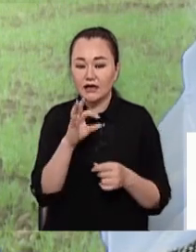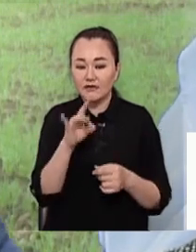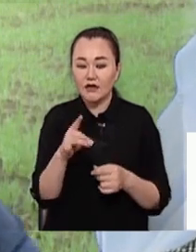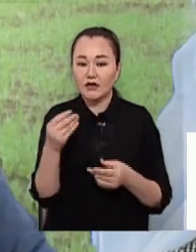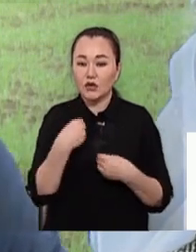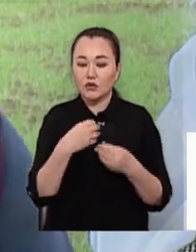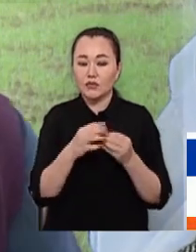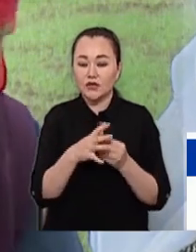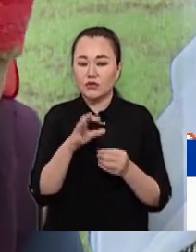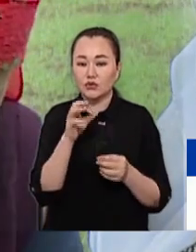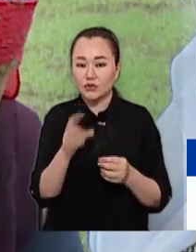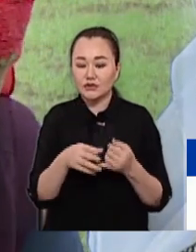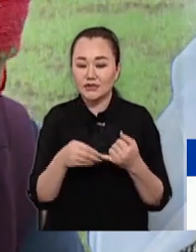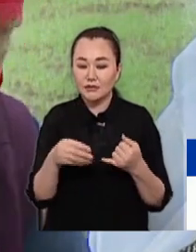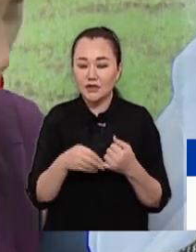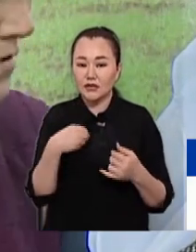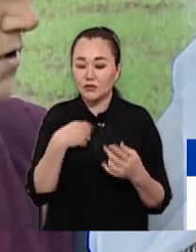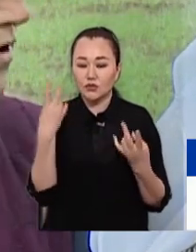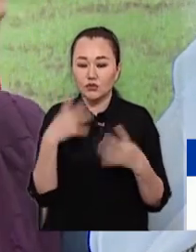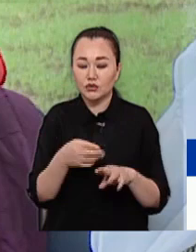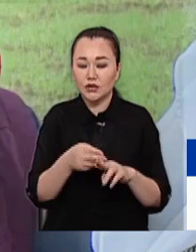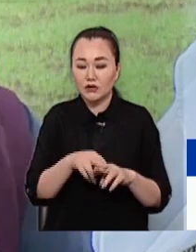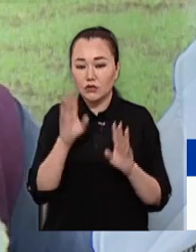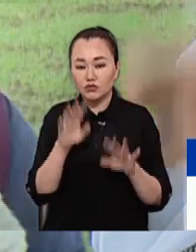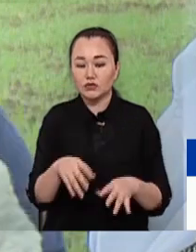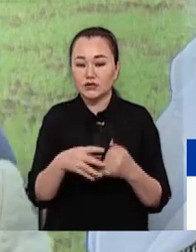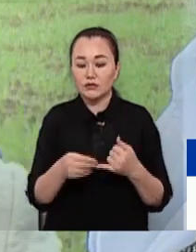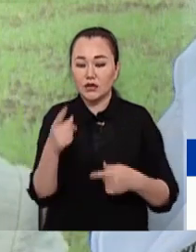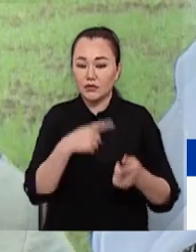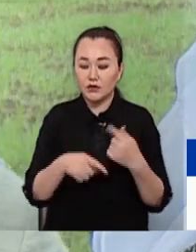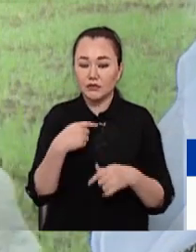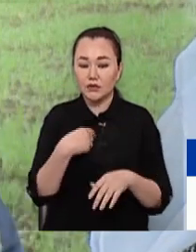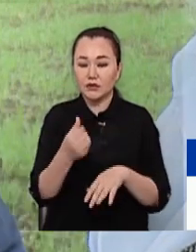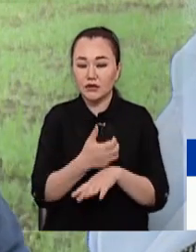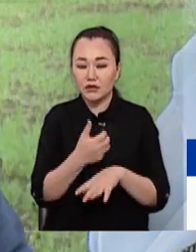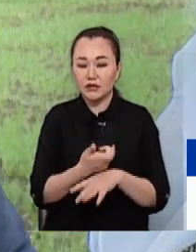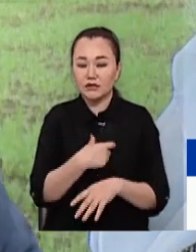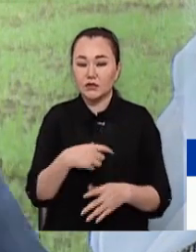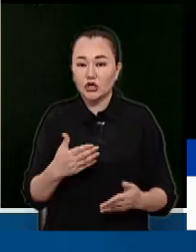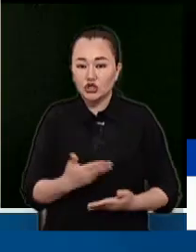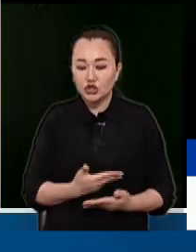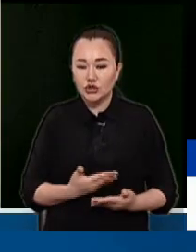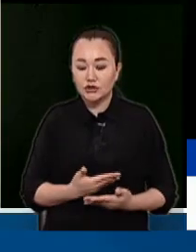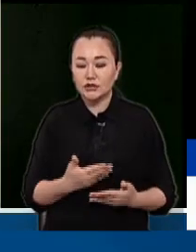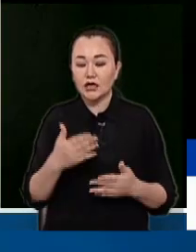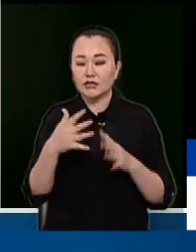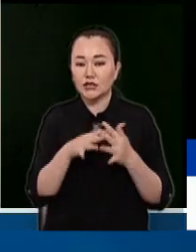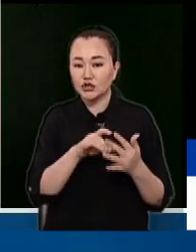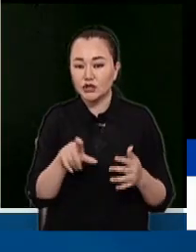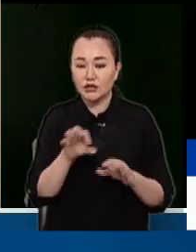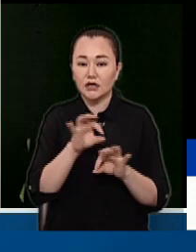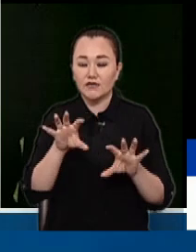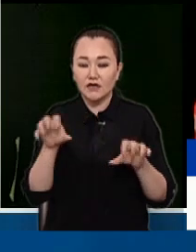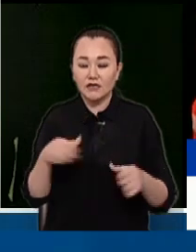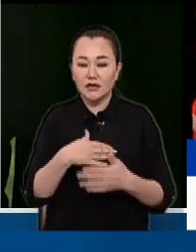дадут 15 соток земли. Теперь нам не нужно это, пусть вернут земли, ведь на них мы зарабатываем себе на жизнь. Сельчане говорят, что